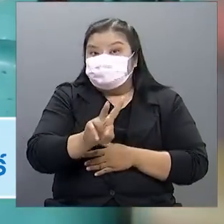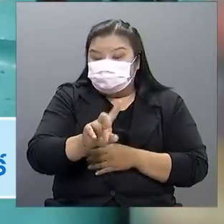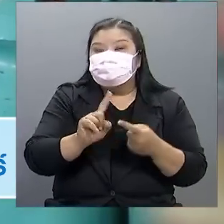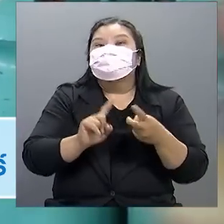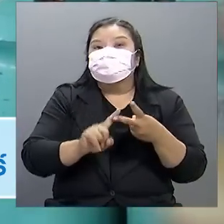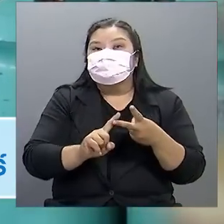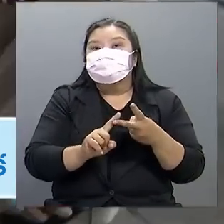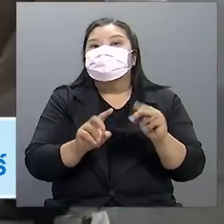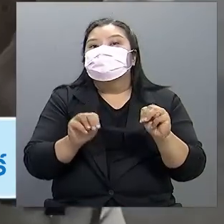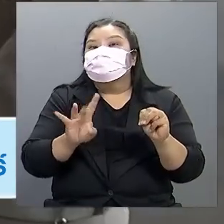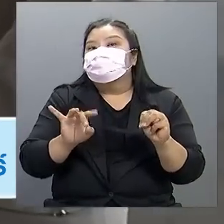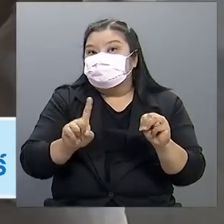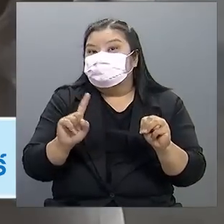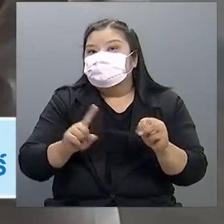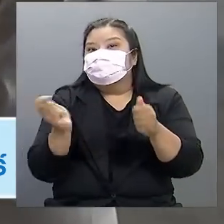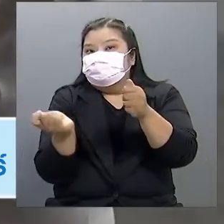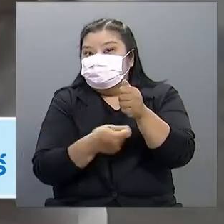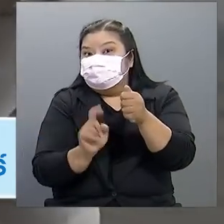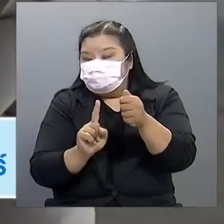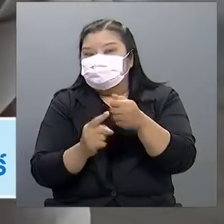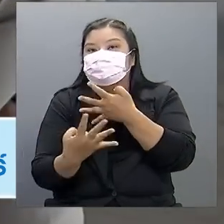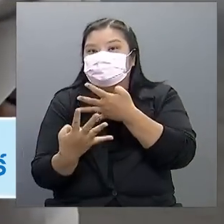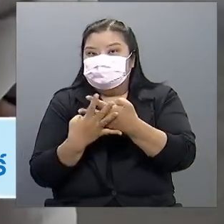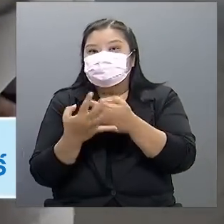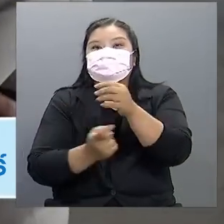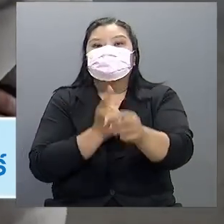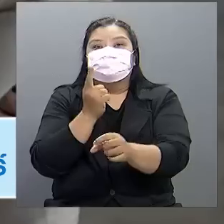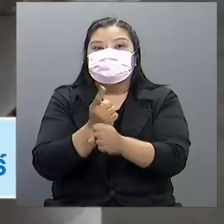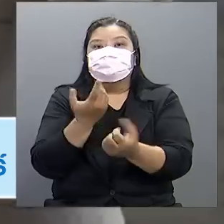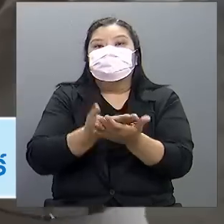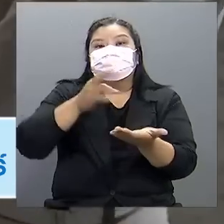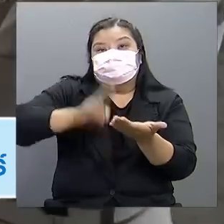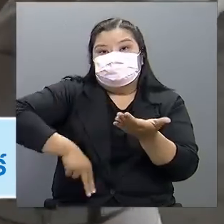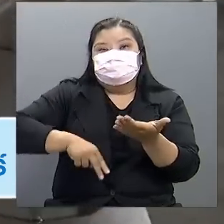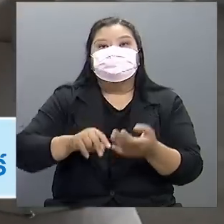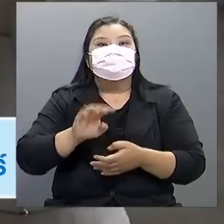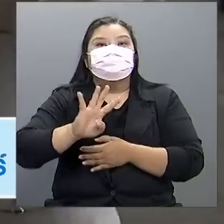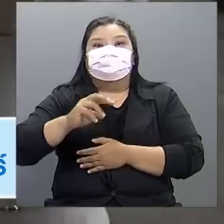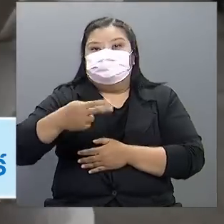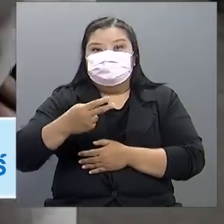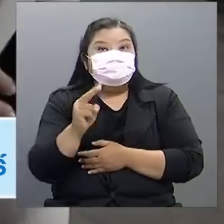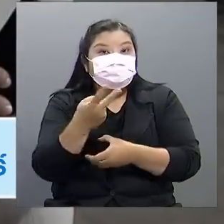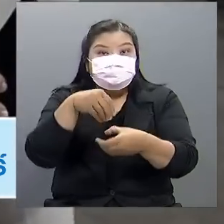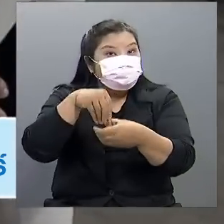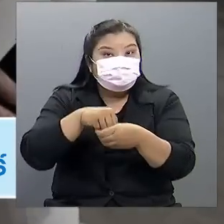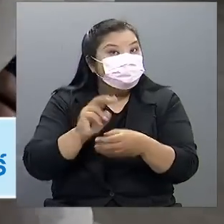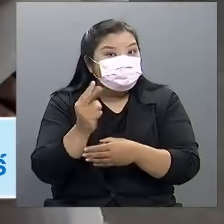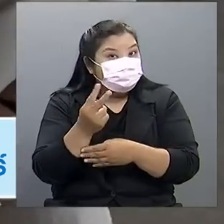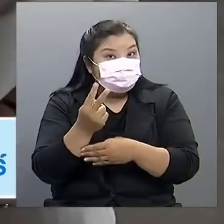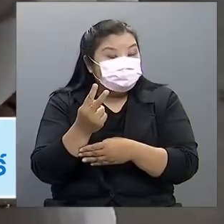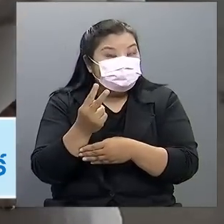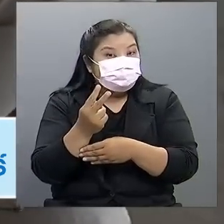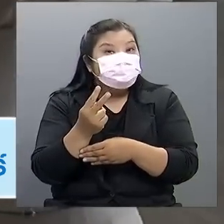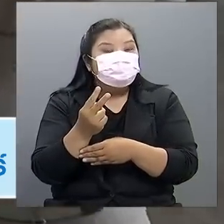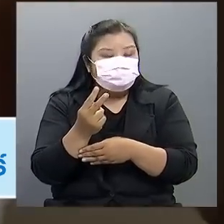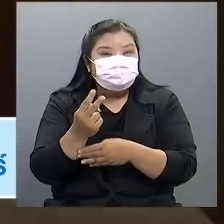โทษจำคุกไม่เกิน 1 ปีปรบไม่เกิน 40,000 บาทหรอทงจำทั้งปรับค่ะโดยเจ้าพนังานปริบ